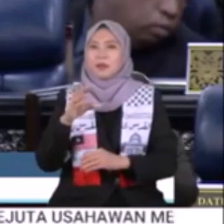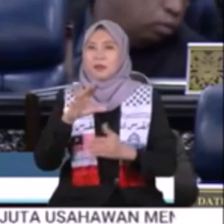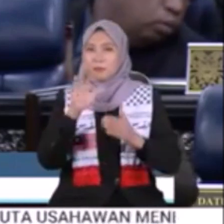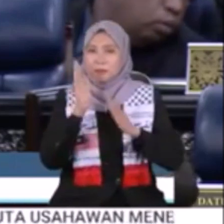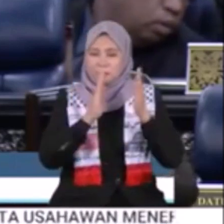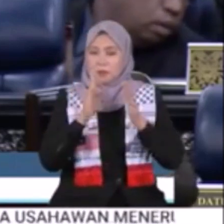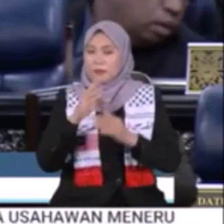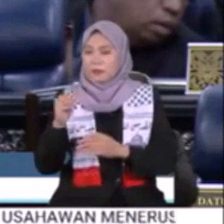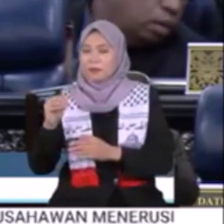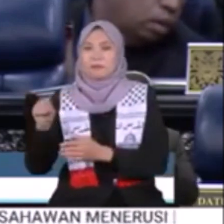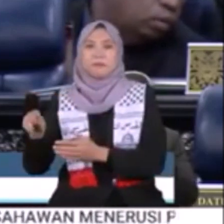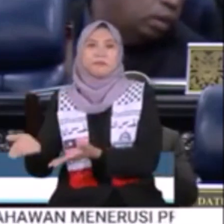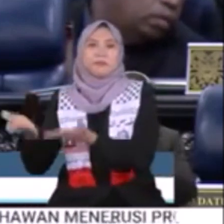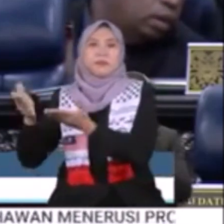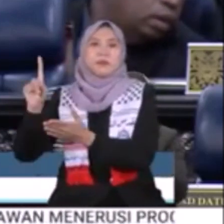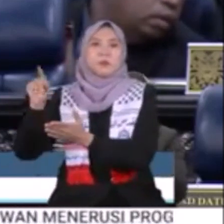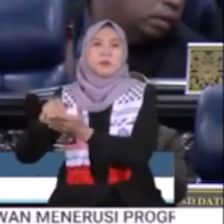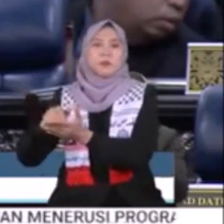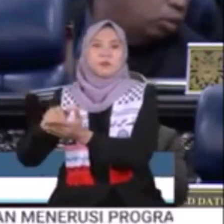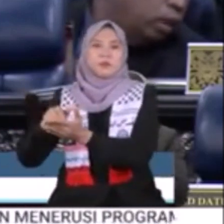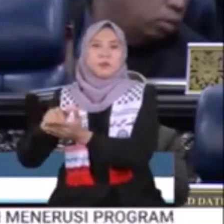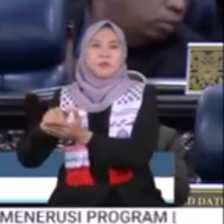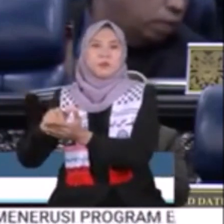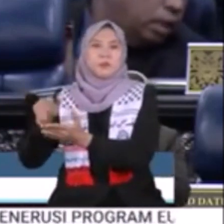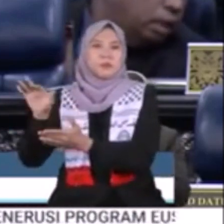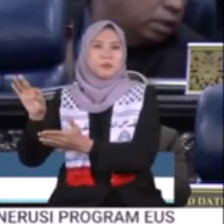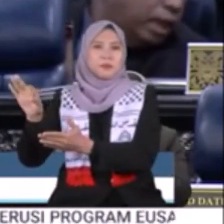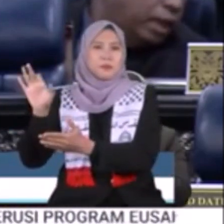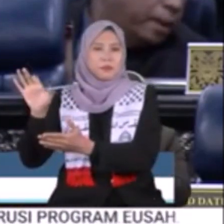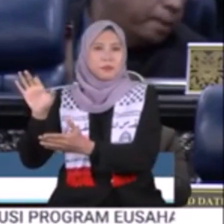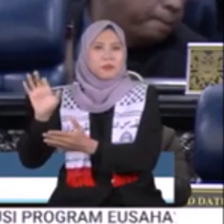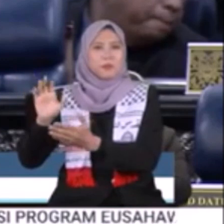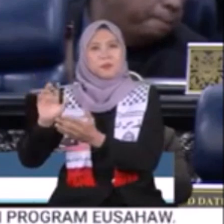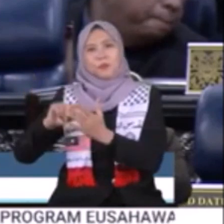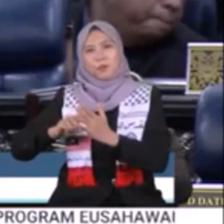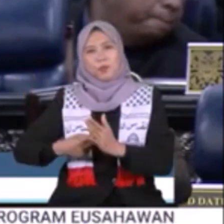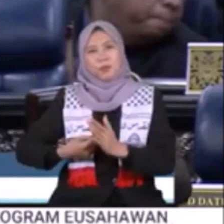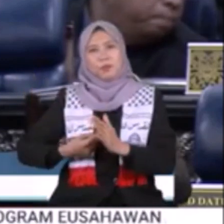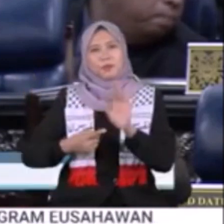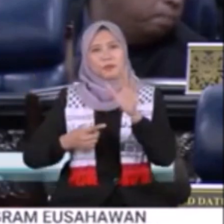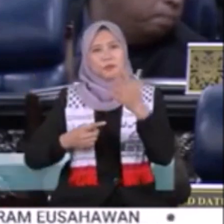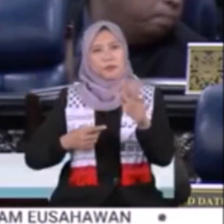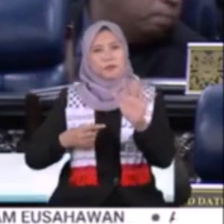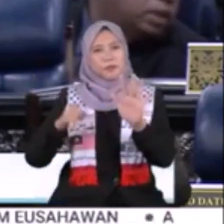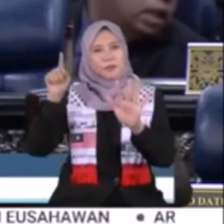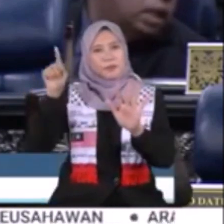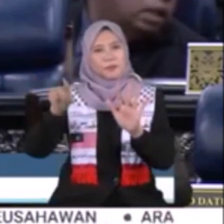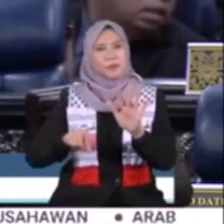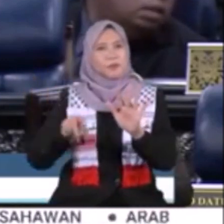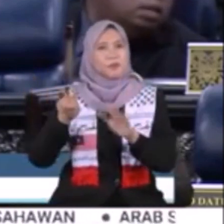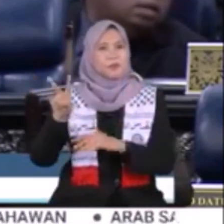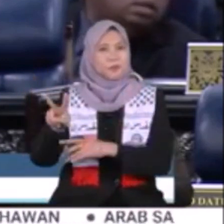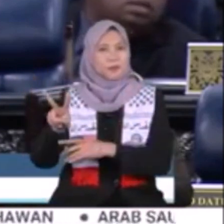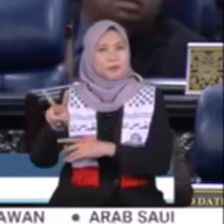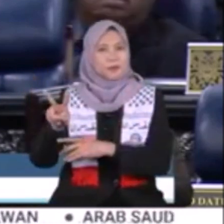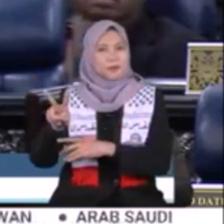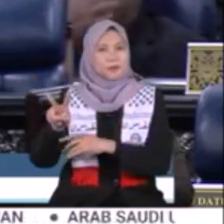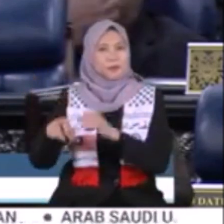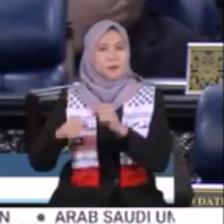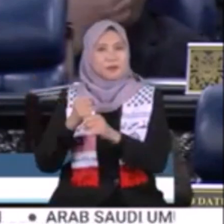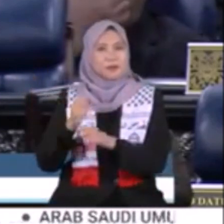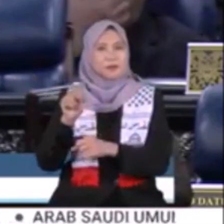Malaysia 1300 per ton metrik berkuat kuasa daripada 15 hari bulan Februari